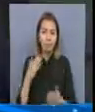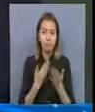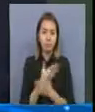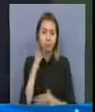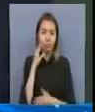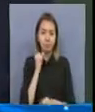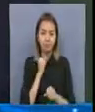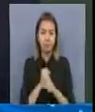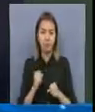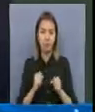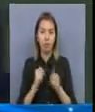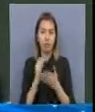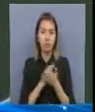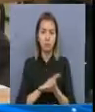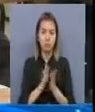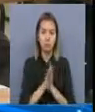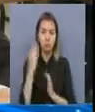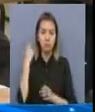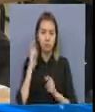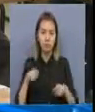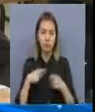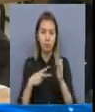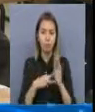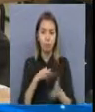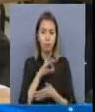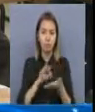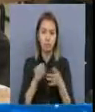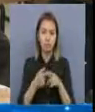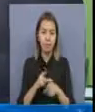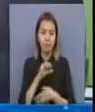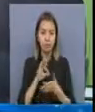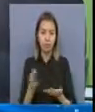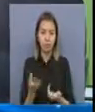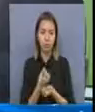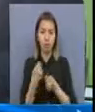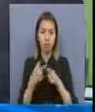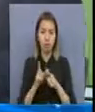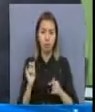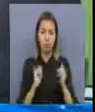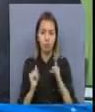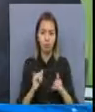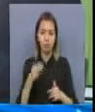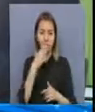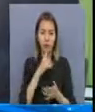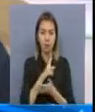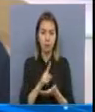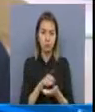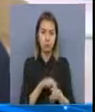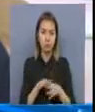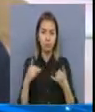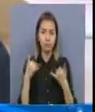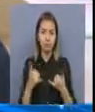жетістіктерді бағындырудың басты алғы шарты. Елбасы жолдауының жетінші бағыты осы мақсатты көздейді. Бұл орайда ұстаздар қауымын артылар міндет орасан.